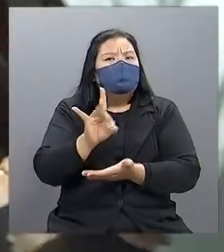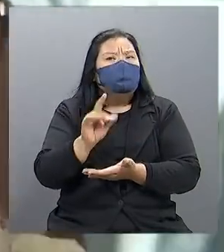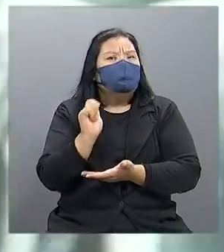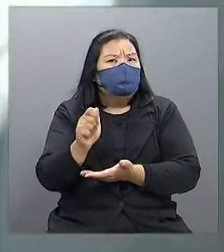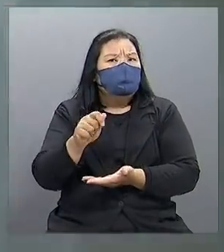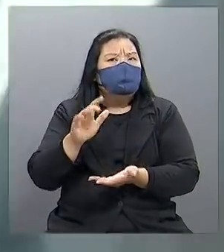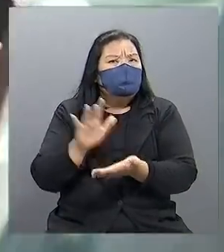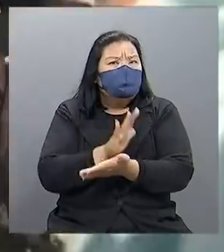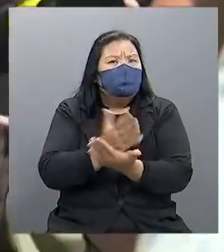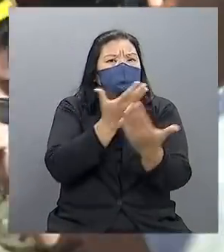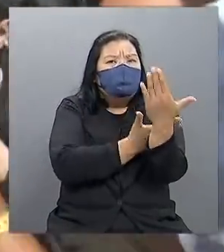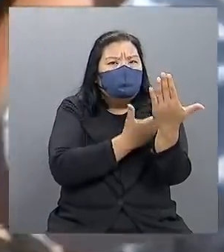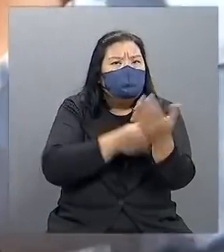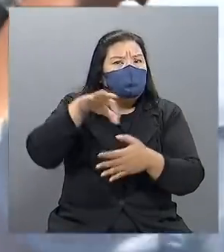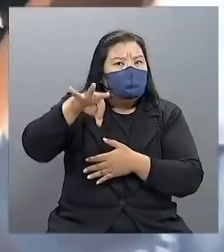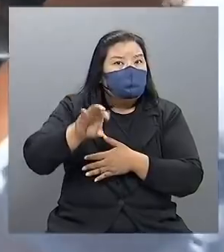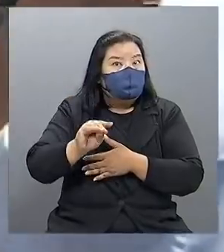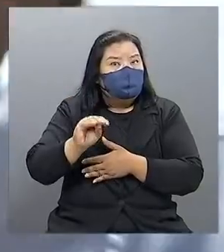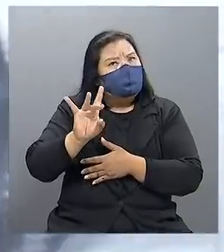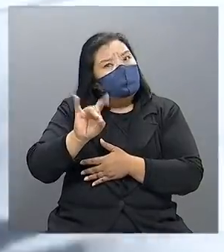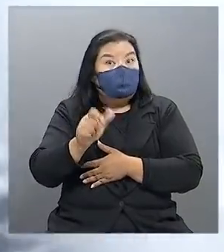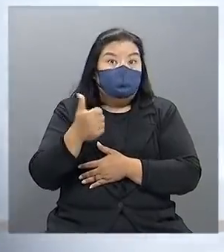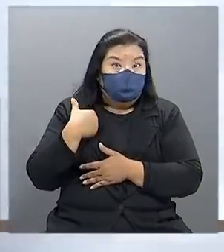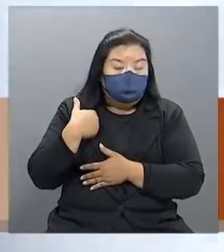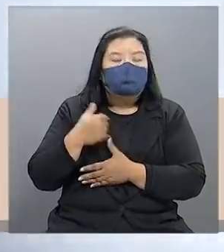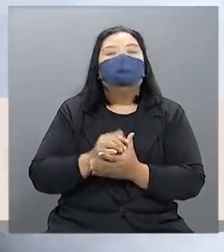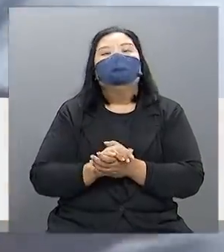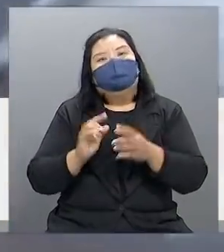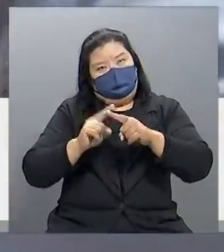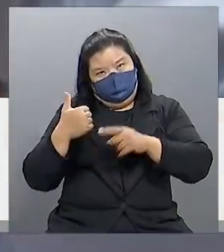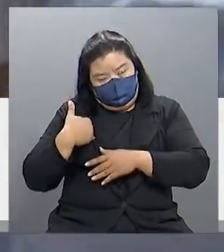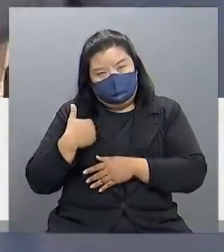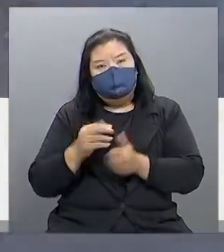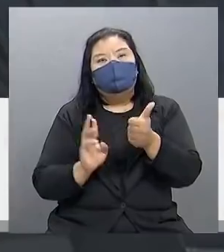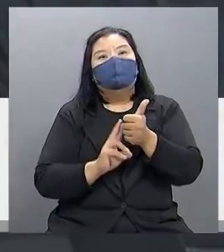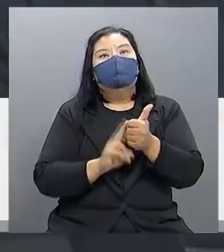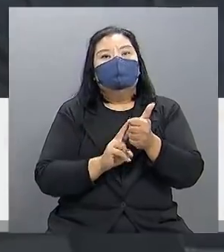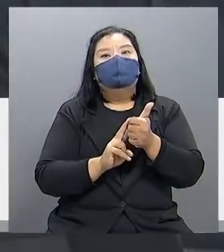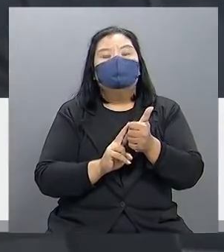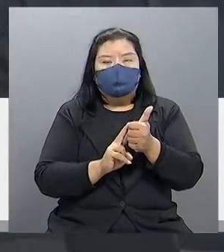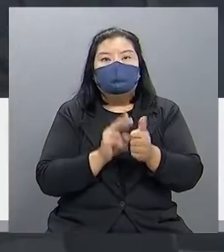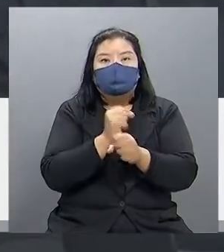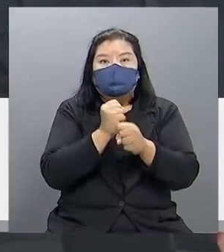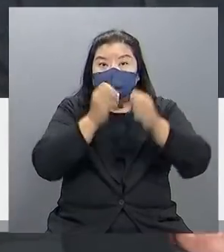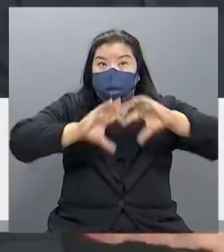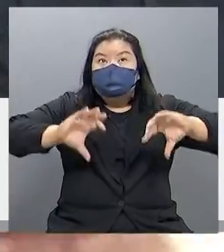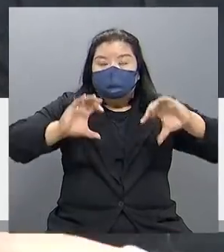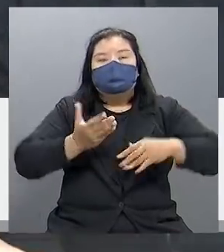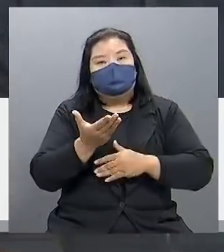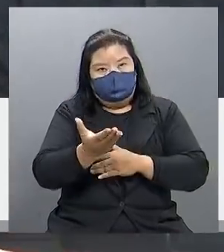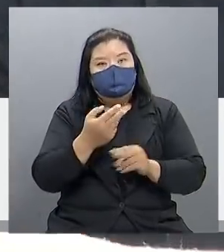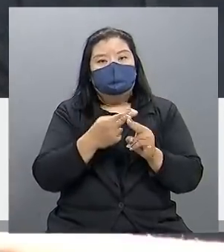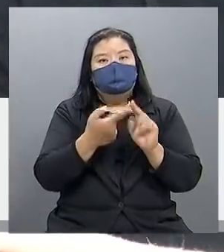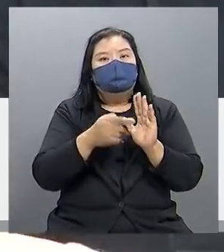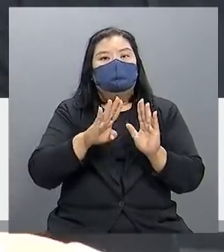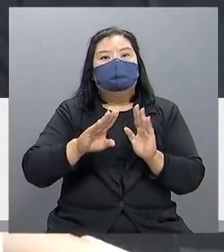ฉพาะกิจแก้ไขสลากเกินราคาคุณเสกสกลอัฏฐาวงศ์ผู้ช่วยรัฐมนตรีประจำสำนักนายกรัฐมนตรีกำลังถูกตรวจสอบจากหลายฝ่